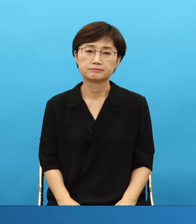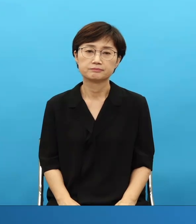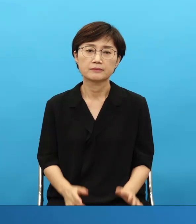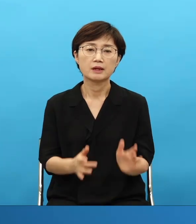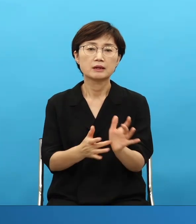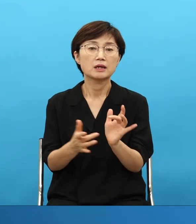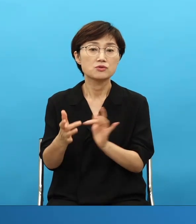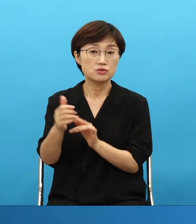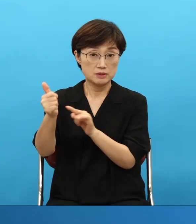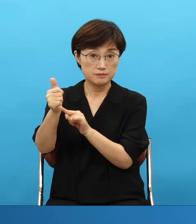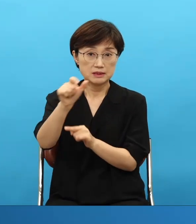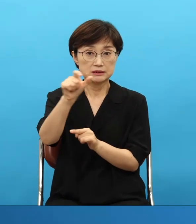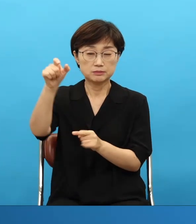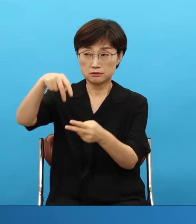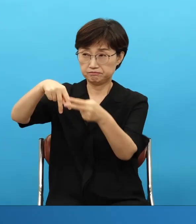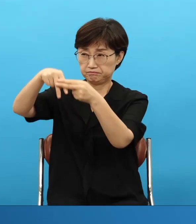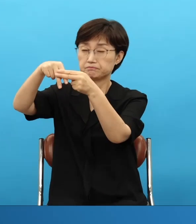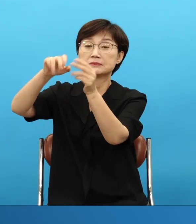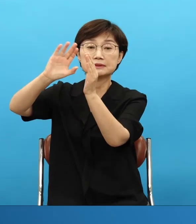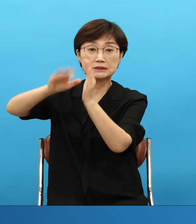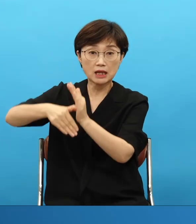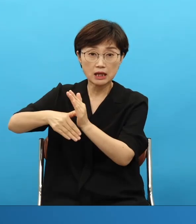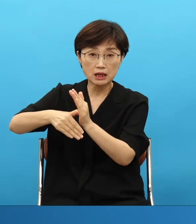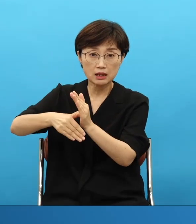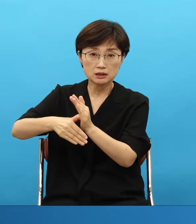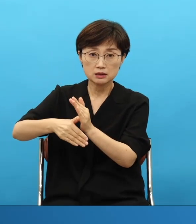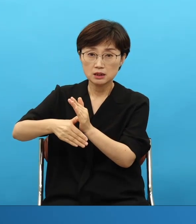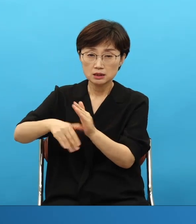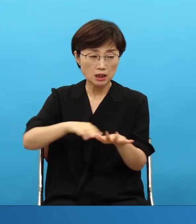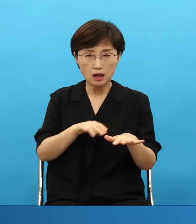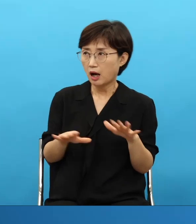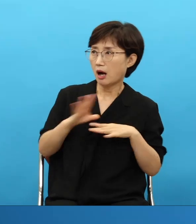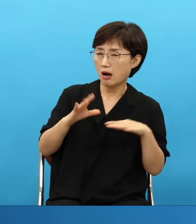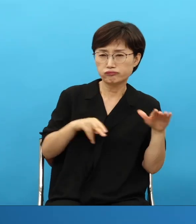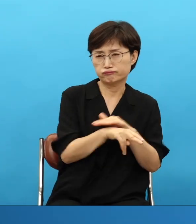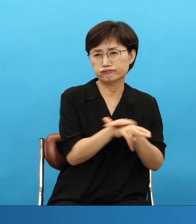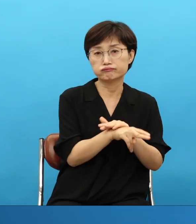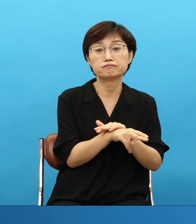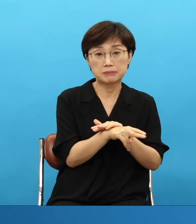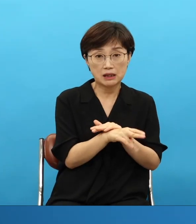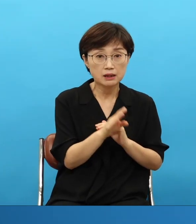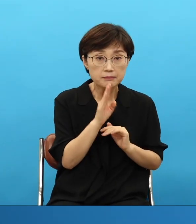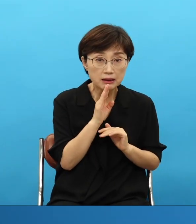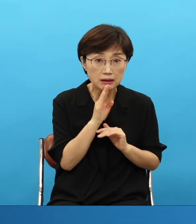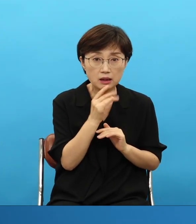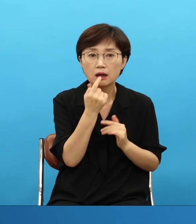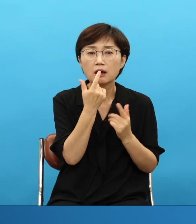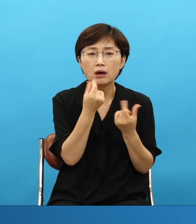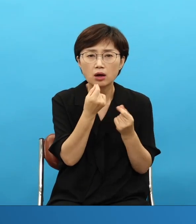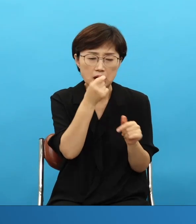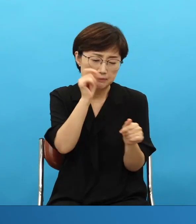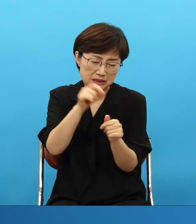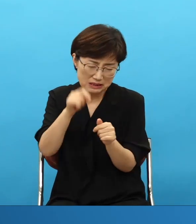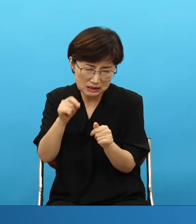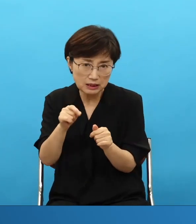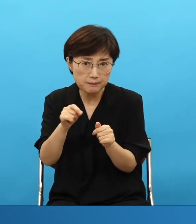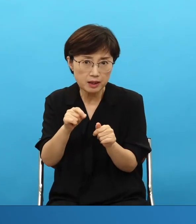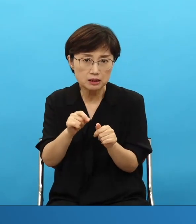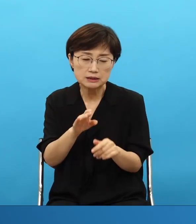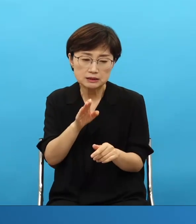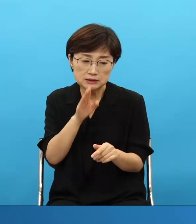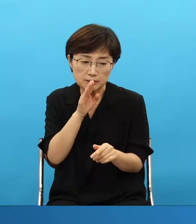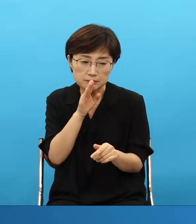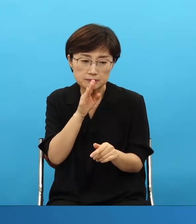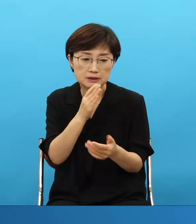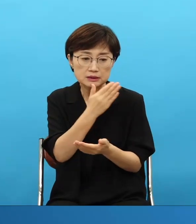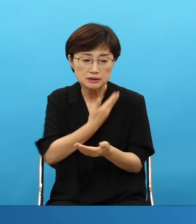예수님이 십자가 처형받으니까요, 막 법적 구속하니까 다 도망가. 이래 핍박이 들어닥치니까 참 제자가 구분이